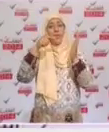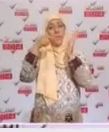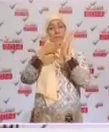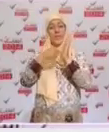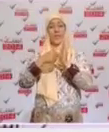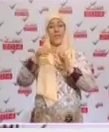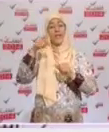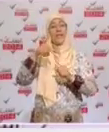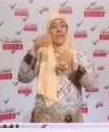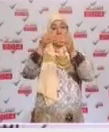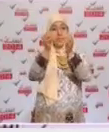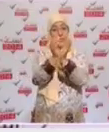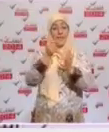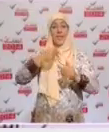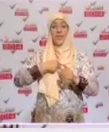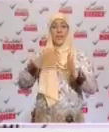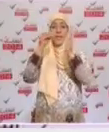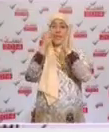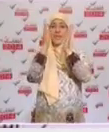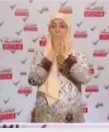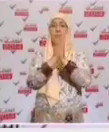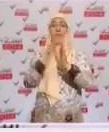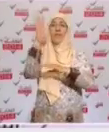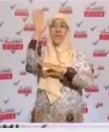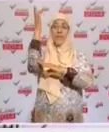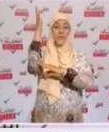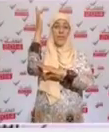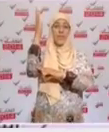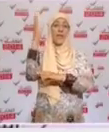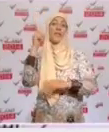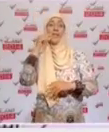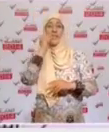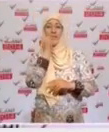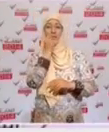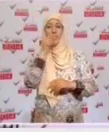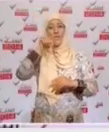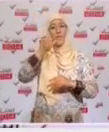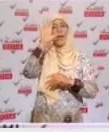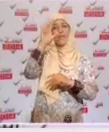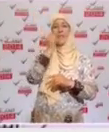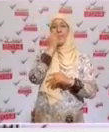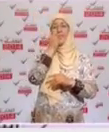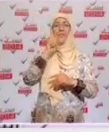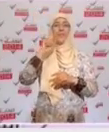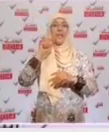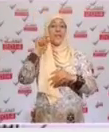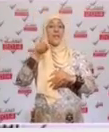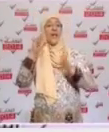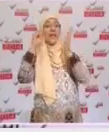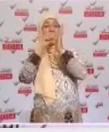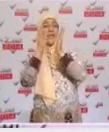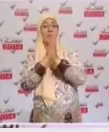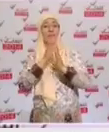التونسي شعارها يد ماسكة بغصن زيتون وبه خمس حبات زيتون ترمز إلى أركان الإسلام